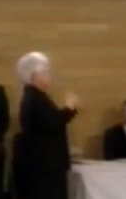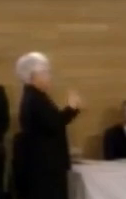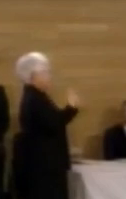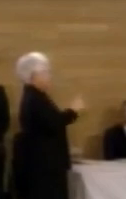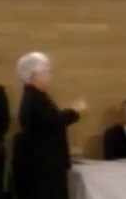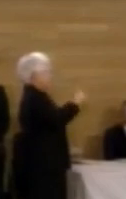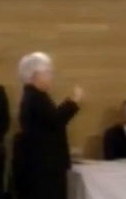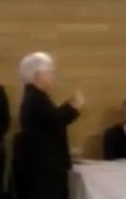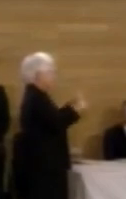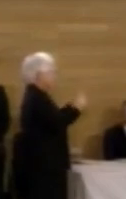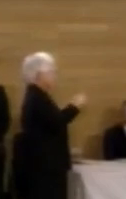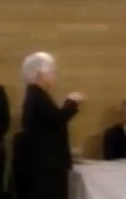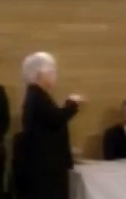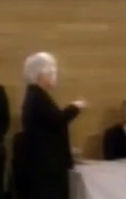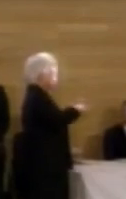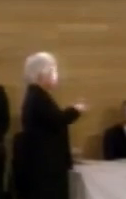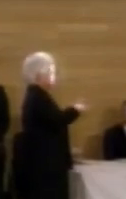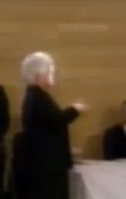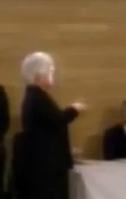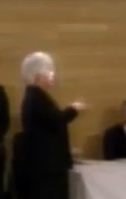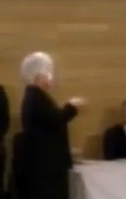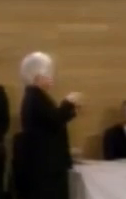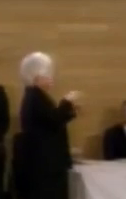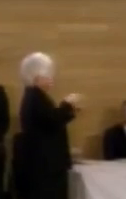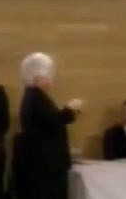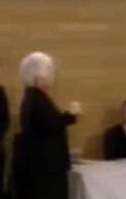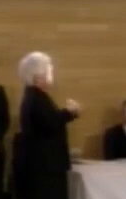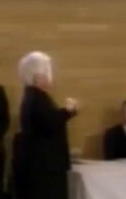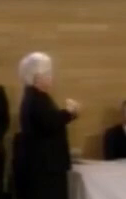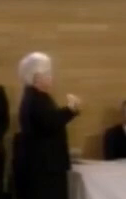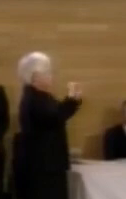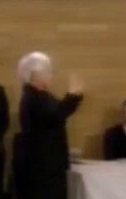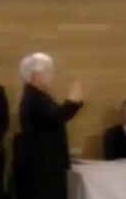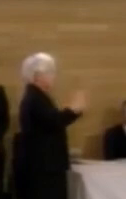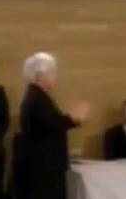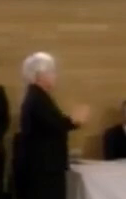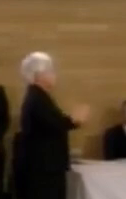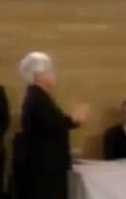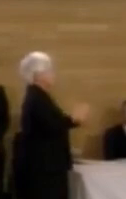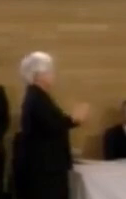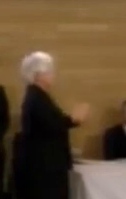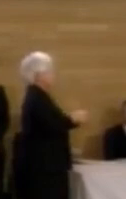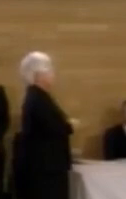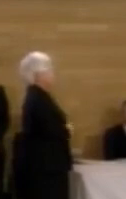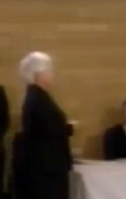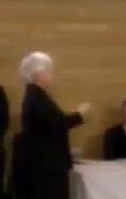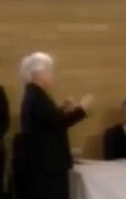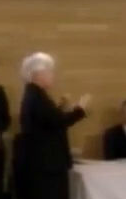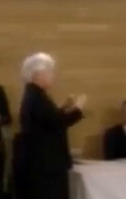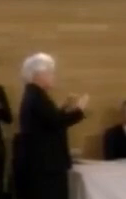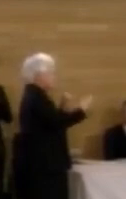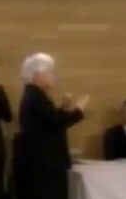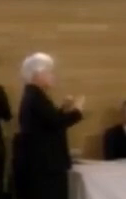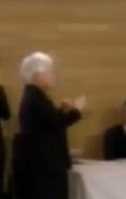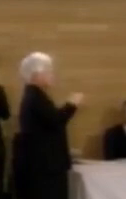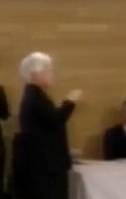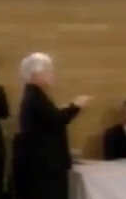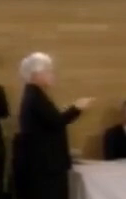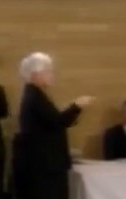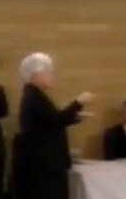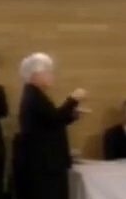中でありし日の姿や交わされた